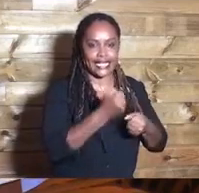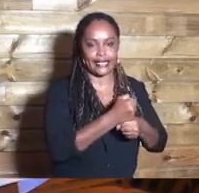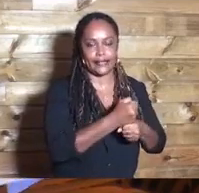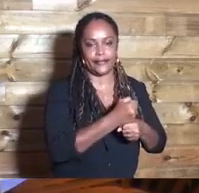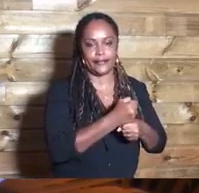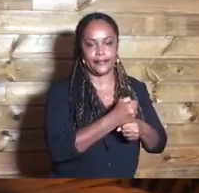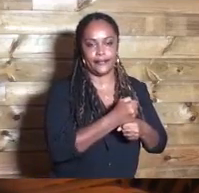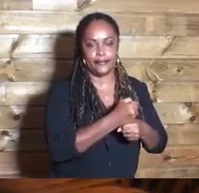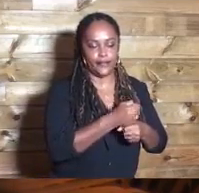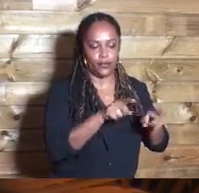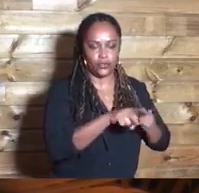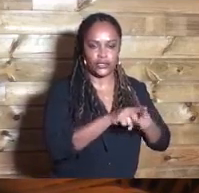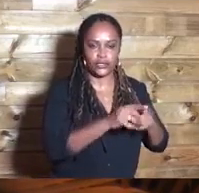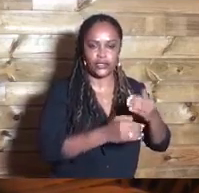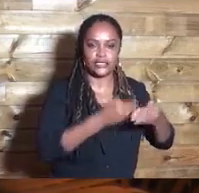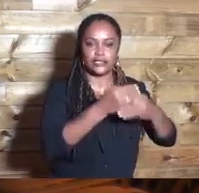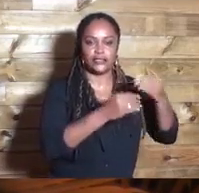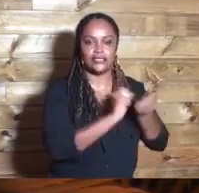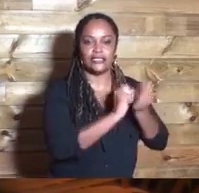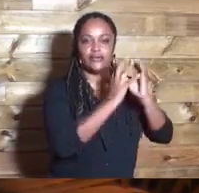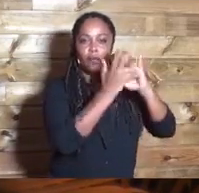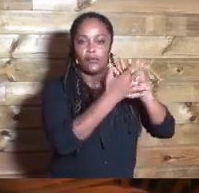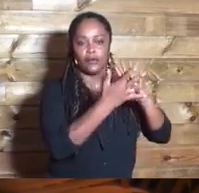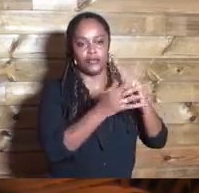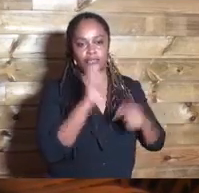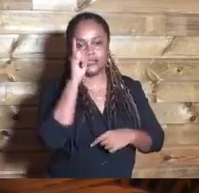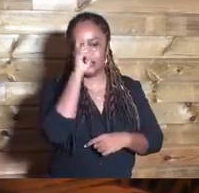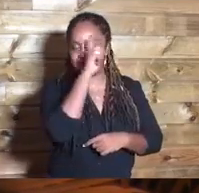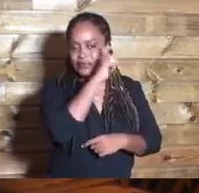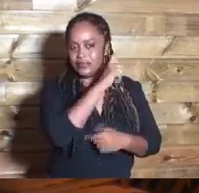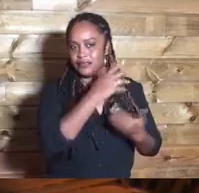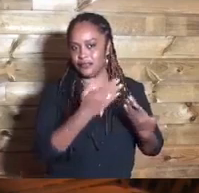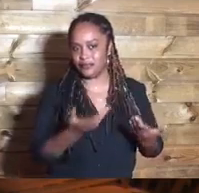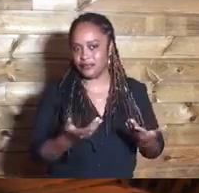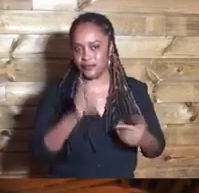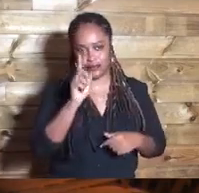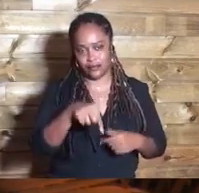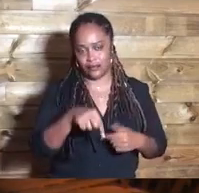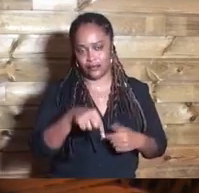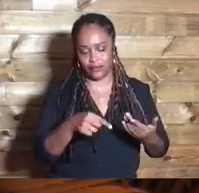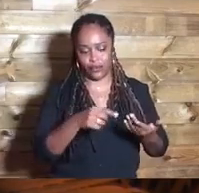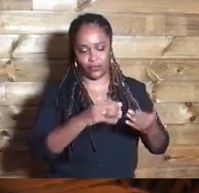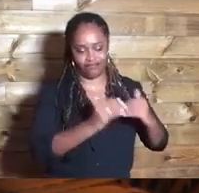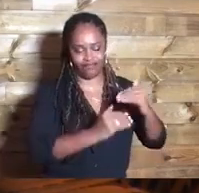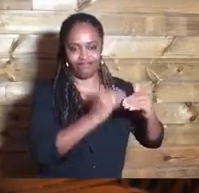Et nous tendons témoignage à David tout à l'heure là, qui Jean, il racontait nous qu'il a laissé tout seul et il a laissé en